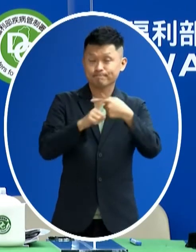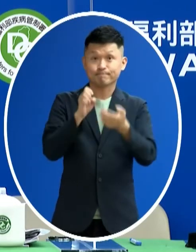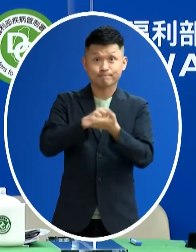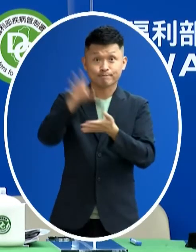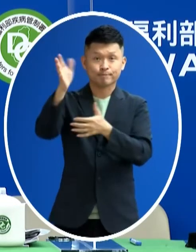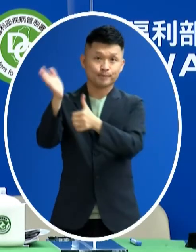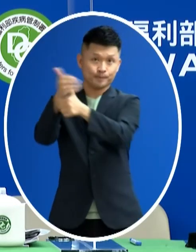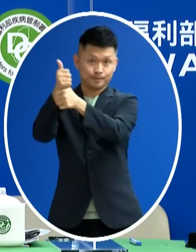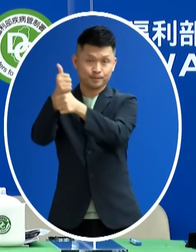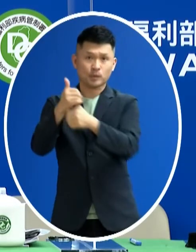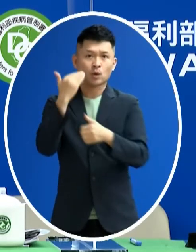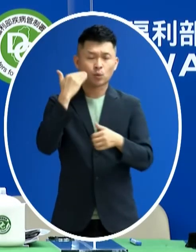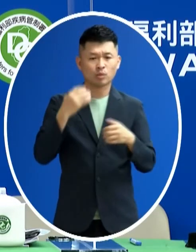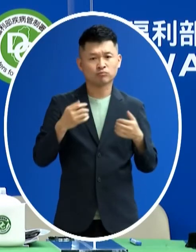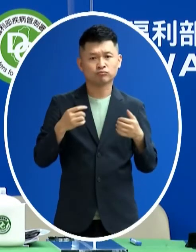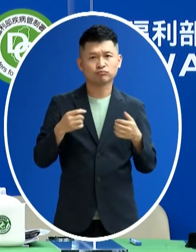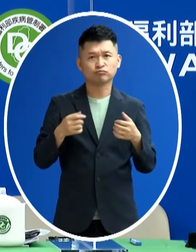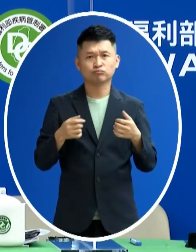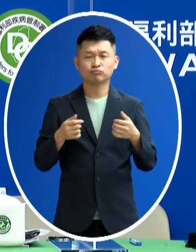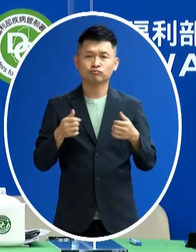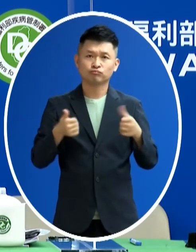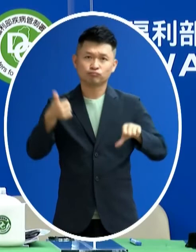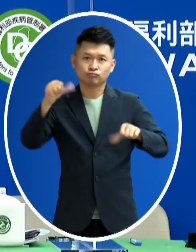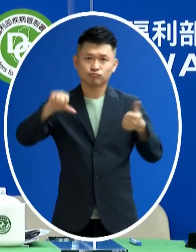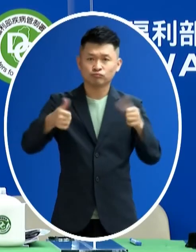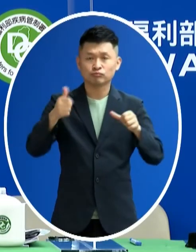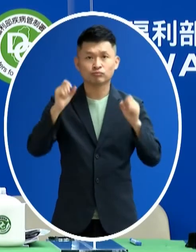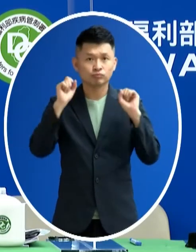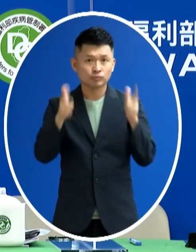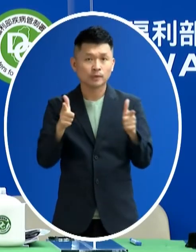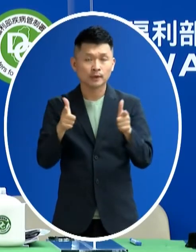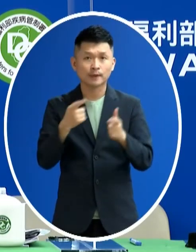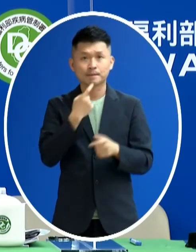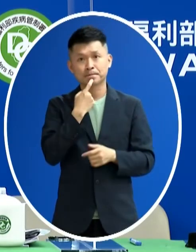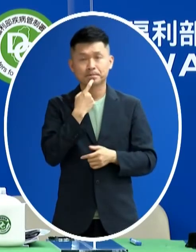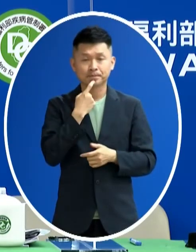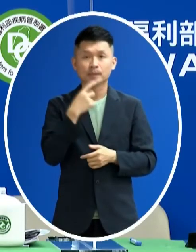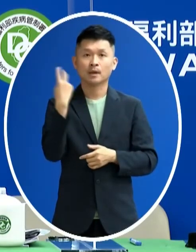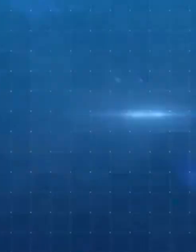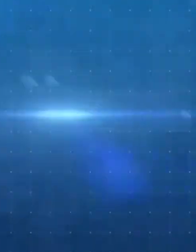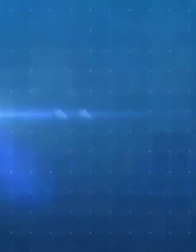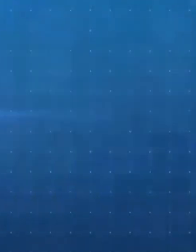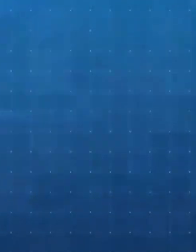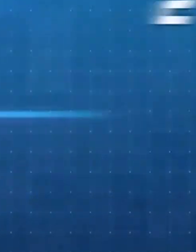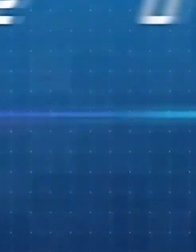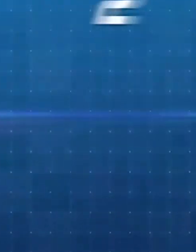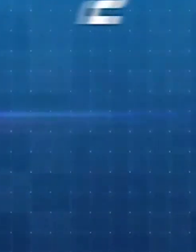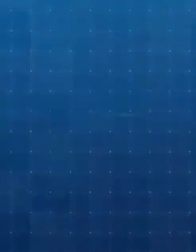不确定会有一些其他的疑问的时候，那可能就安排做 PCR。